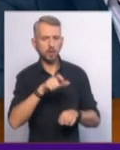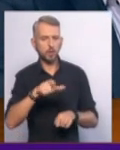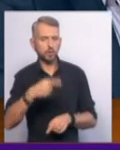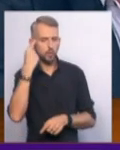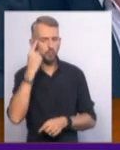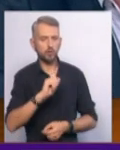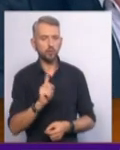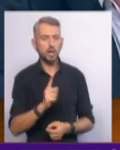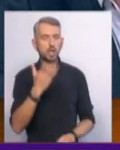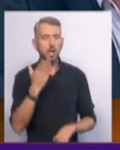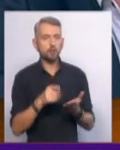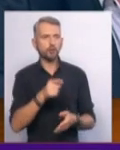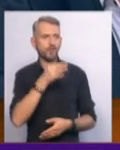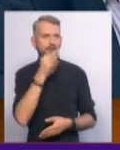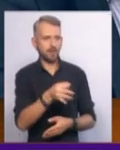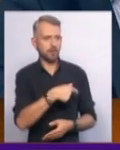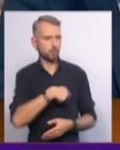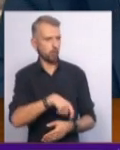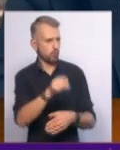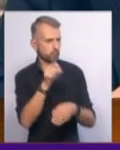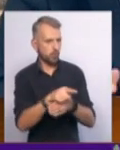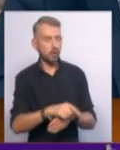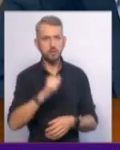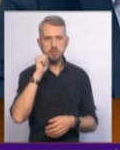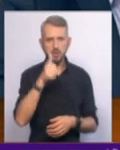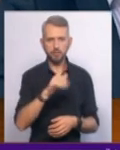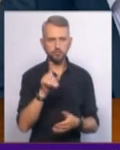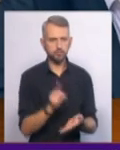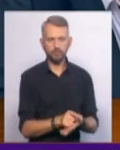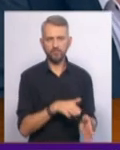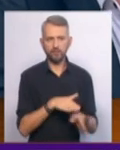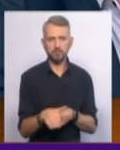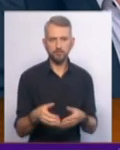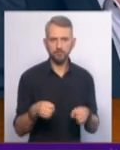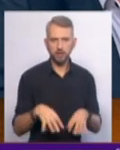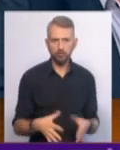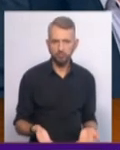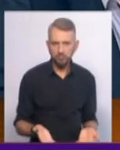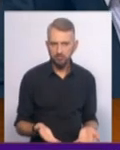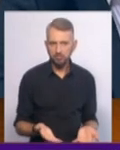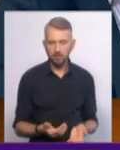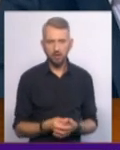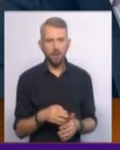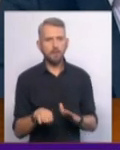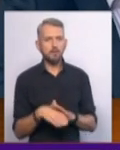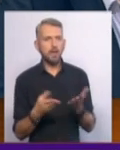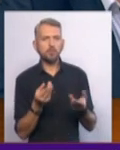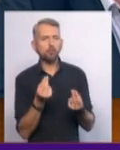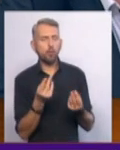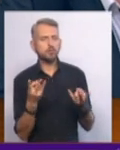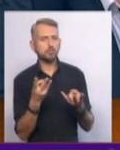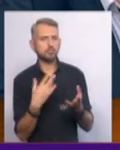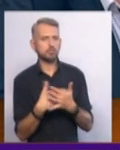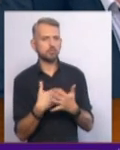що якщо вони сказали там депутату, то завтра вже це питання буде вирішено. Угу. Під якісь кошти, які потрібно,